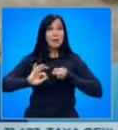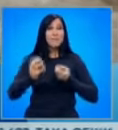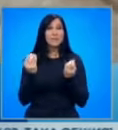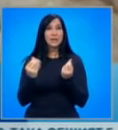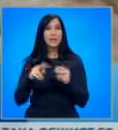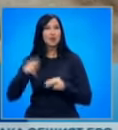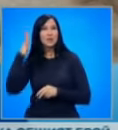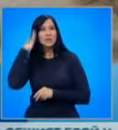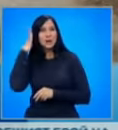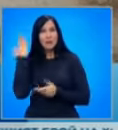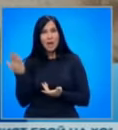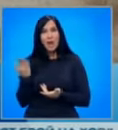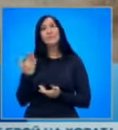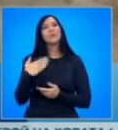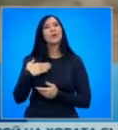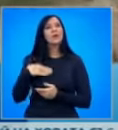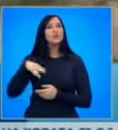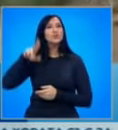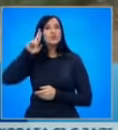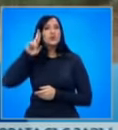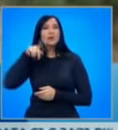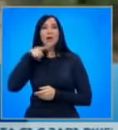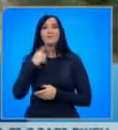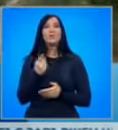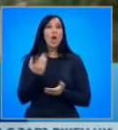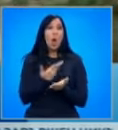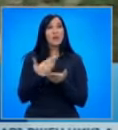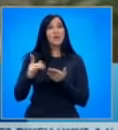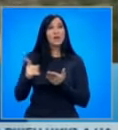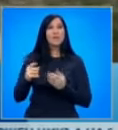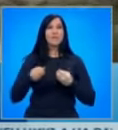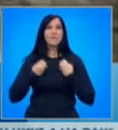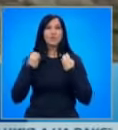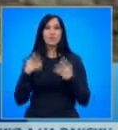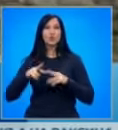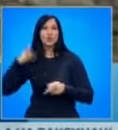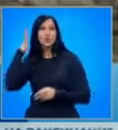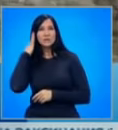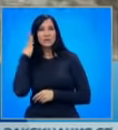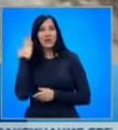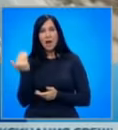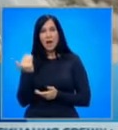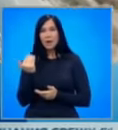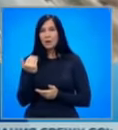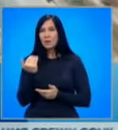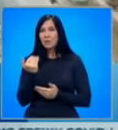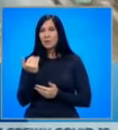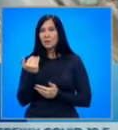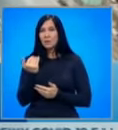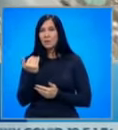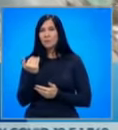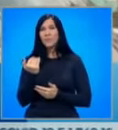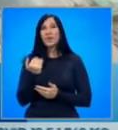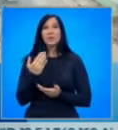и самите истражители велат дека ја отфрлаа оваа можност. Од друга страна се зборува и за